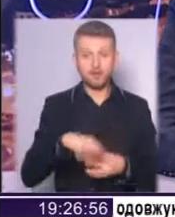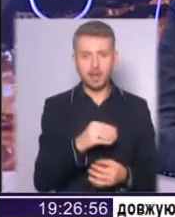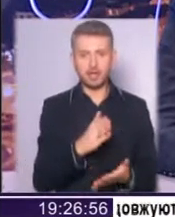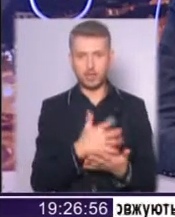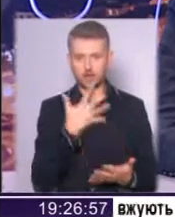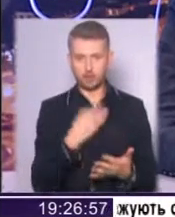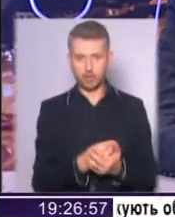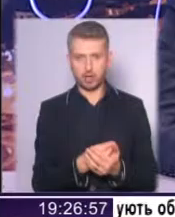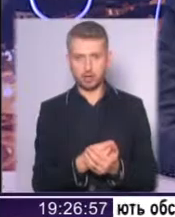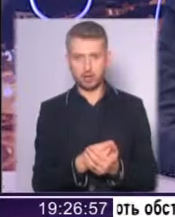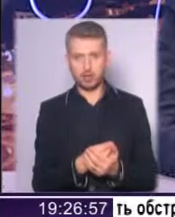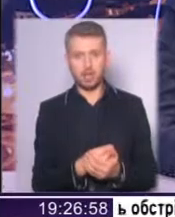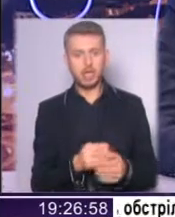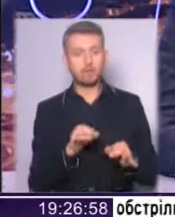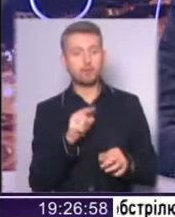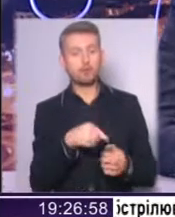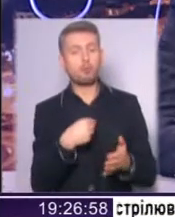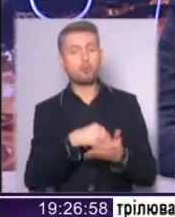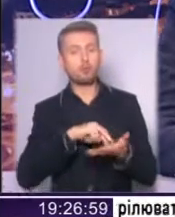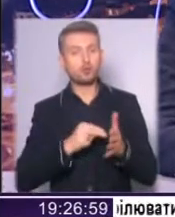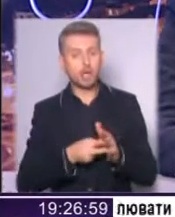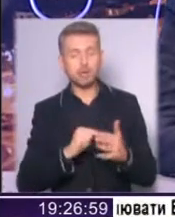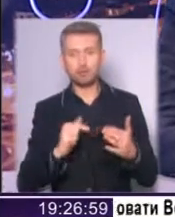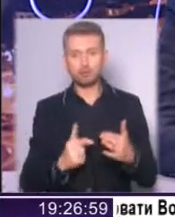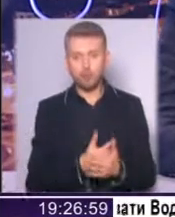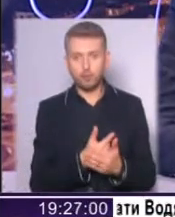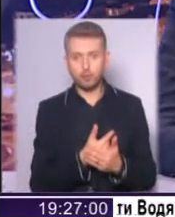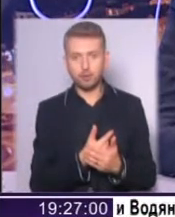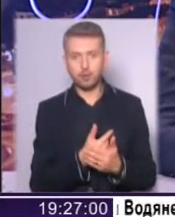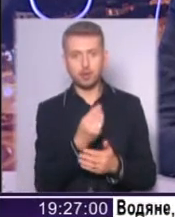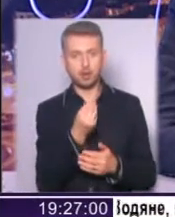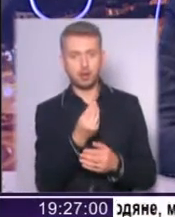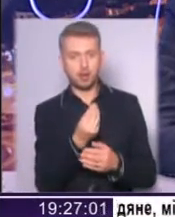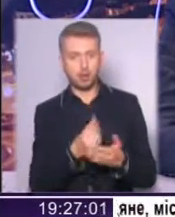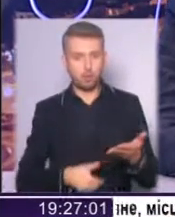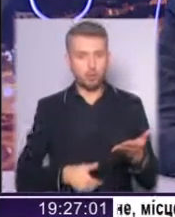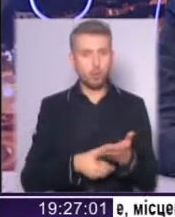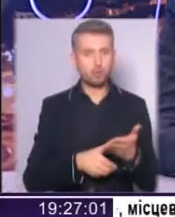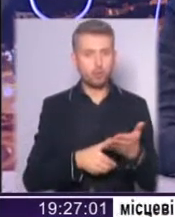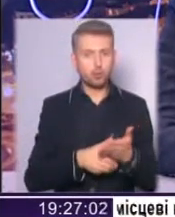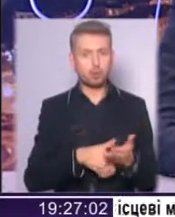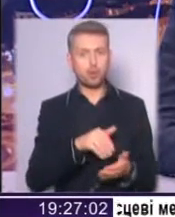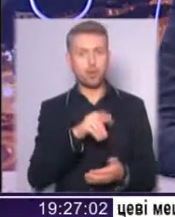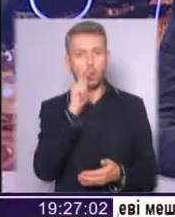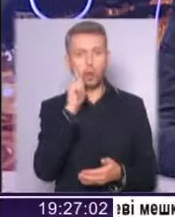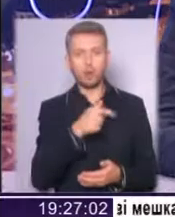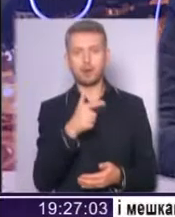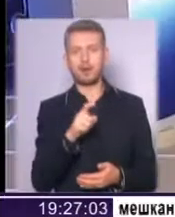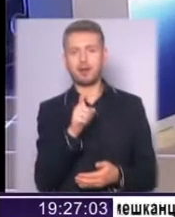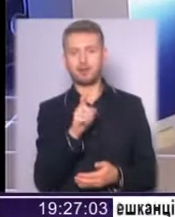дуже багато держав, у нас є той самий же бурштин, так, ми видобуваємо золото, алмаз, у нас